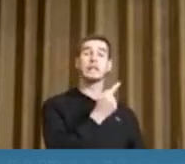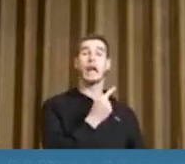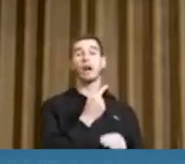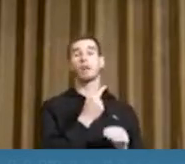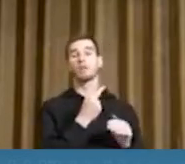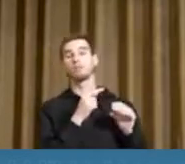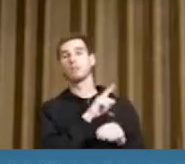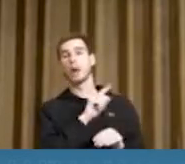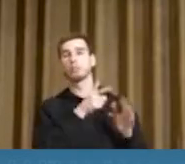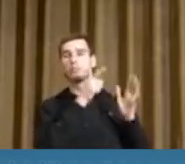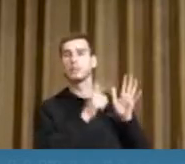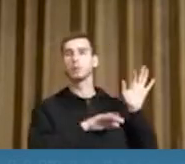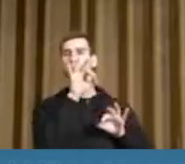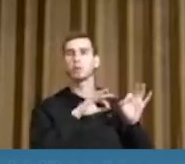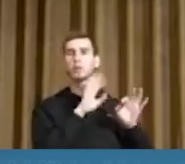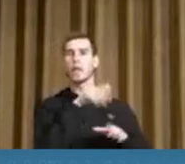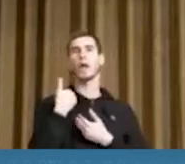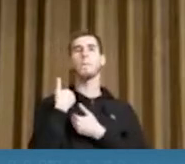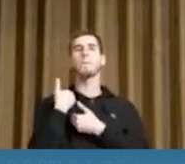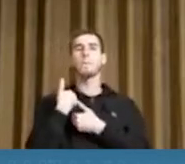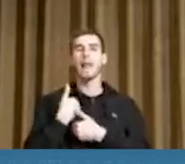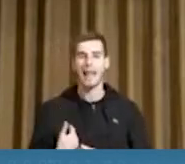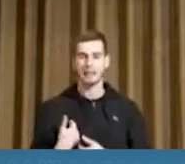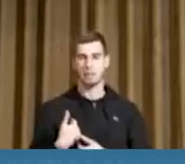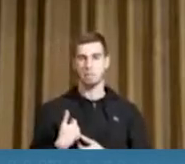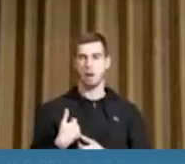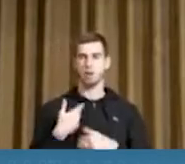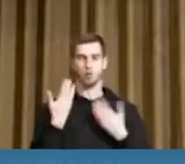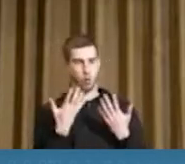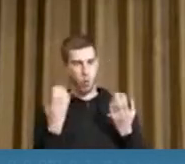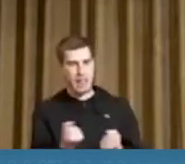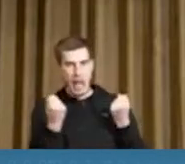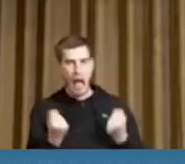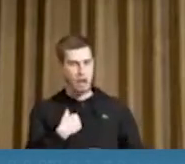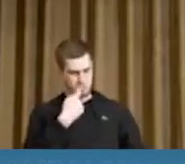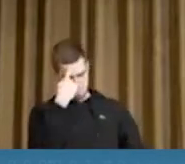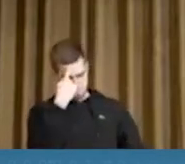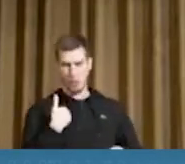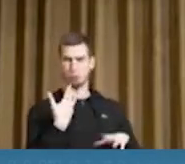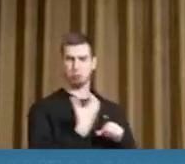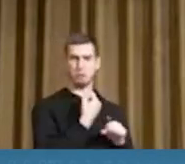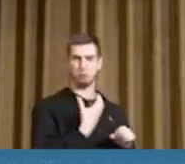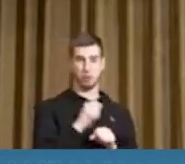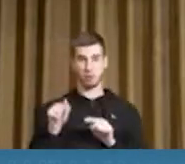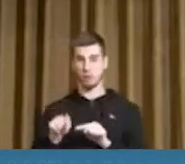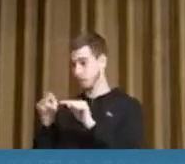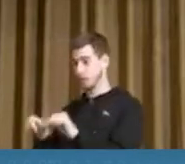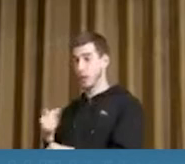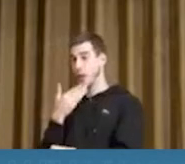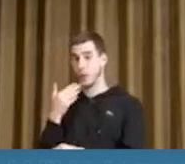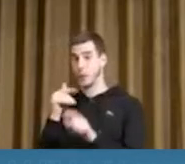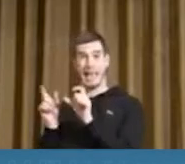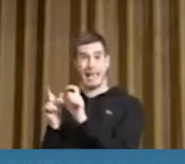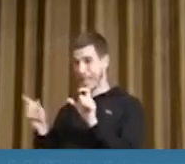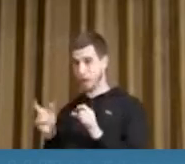und 100% bei der Belastbarkeit. Also was kann ich mir im Training zumuten? Bei den Nicht-Kadersportlern waren es